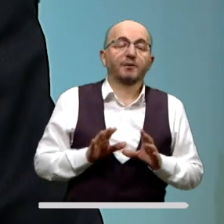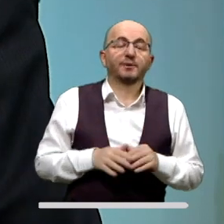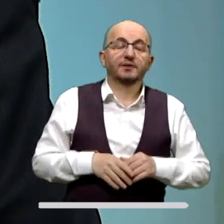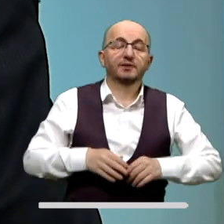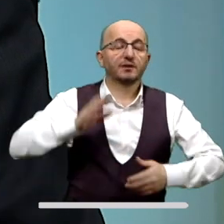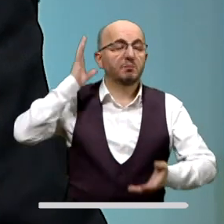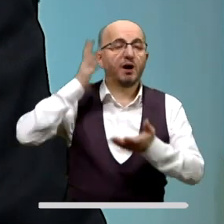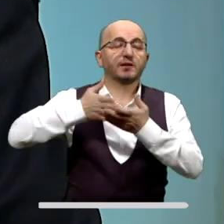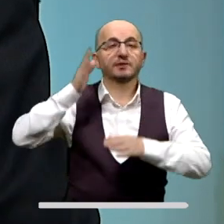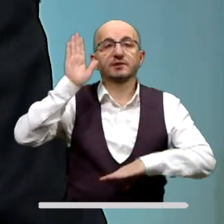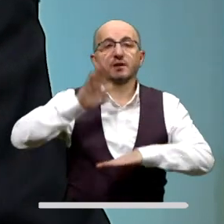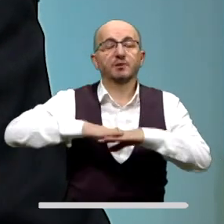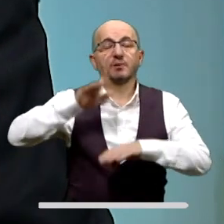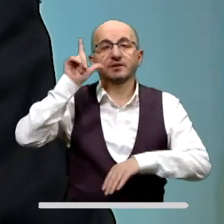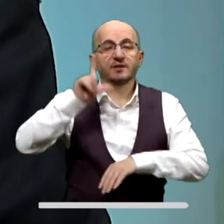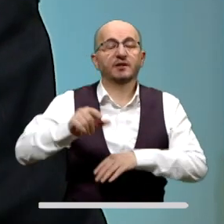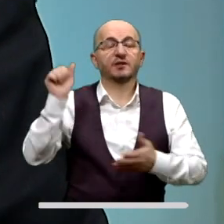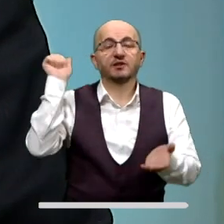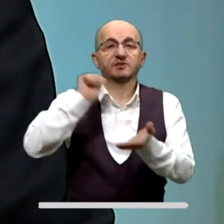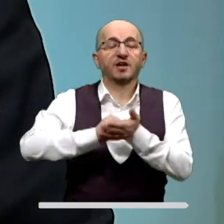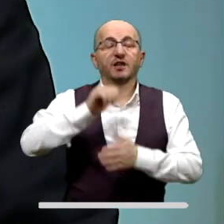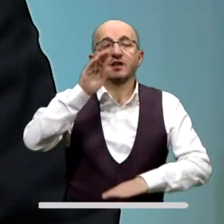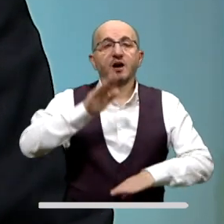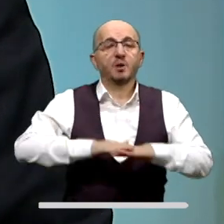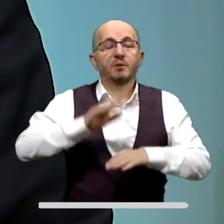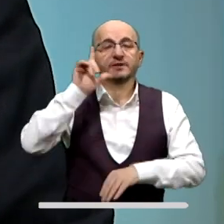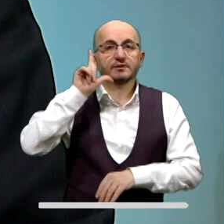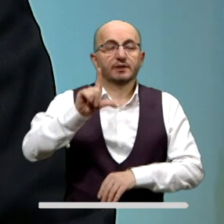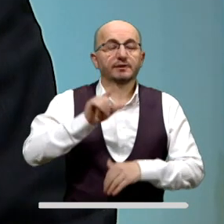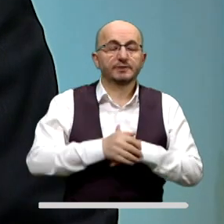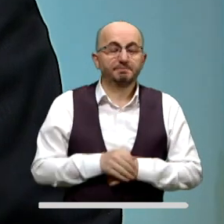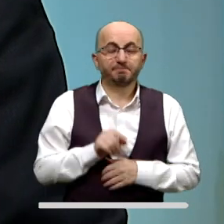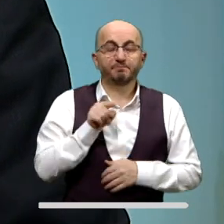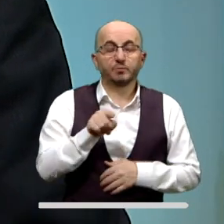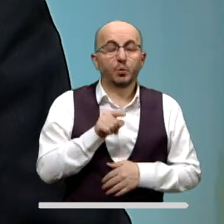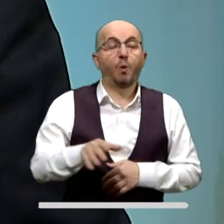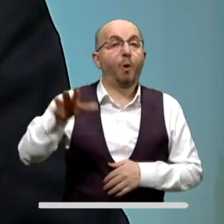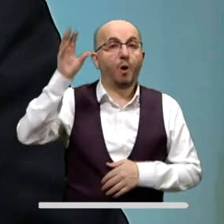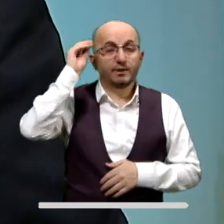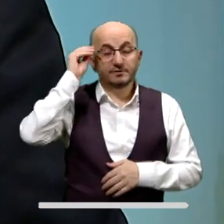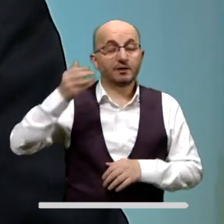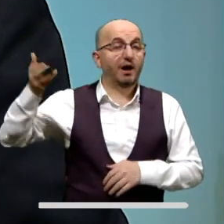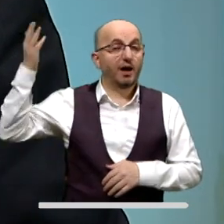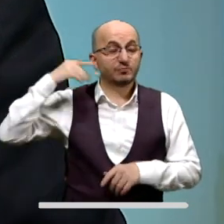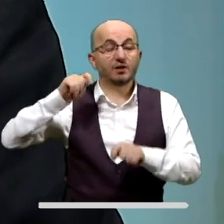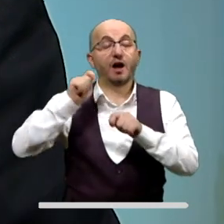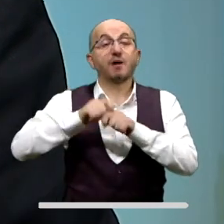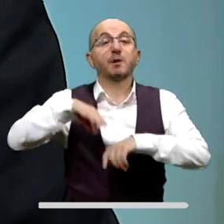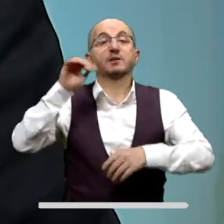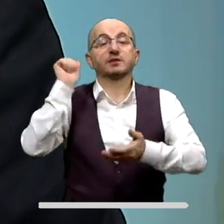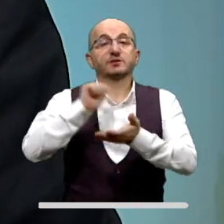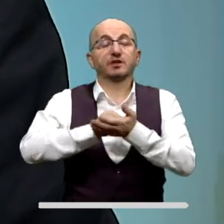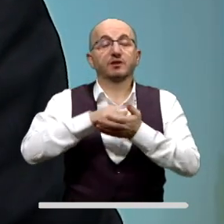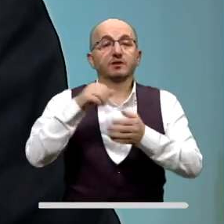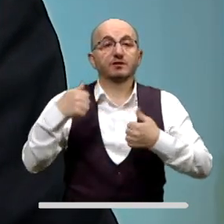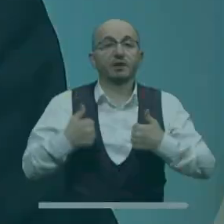ibadetin yapılması gerekir secdenin yapılması gerekir Bunu öğrenirse Geçmişte yapamadığı secdeleri